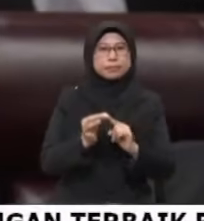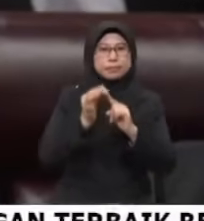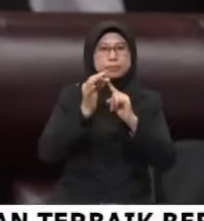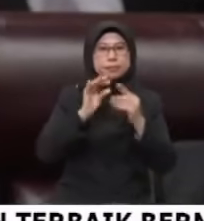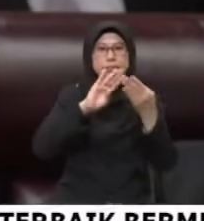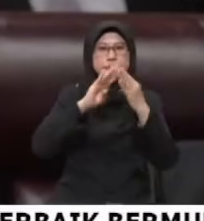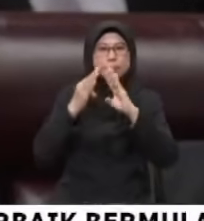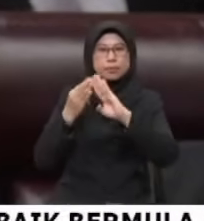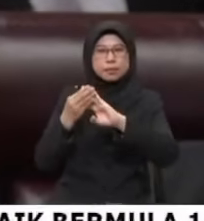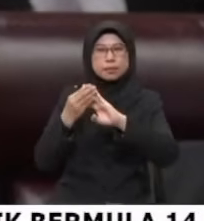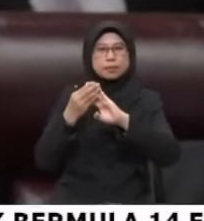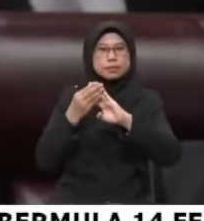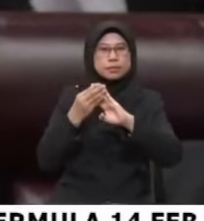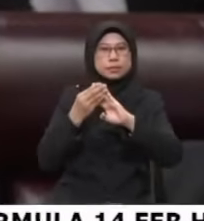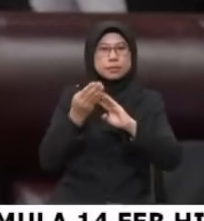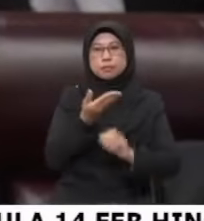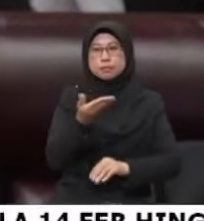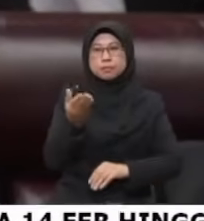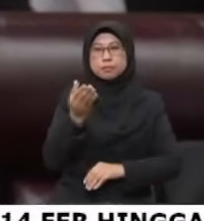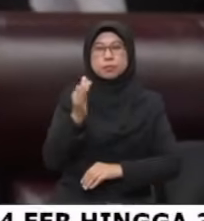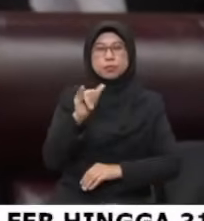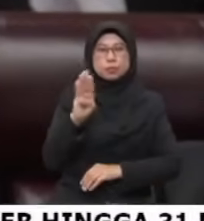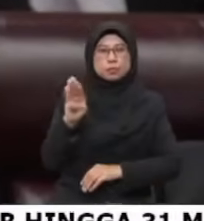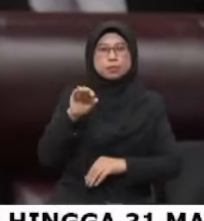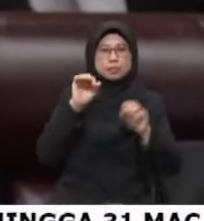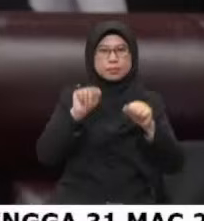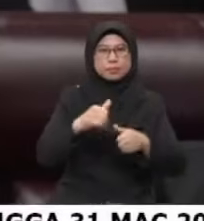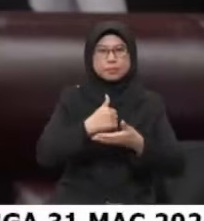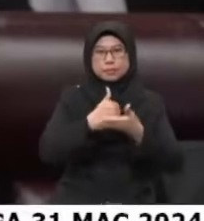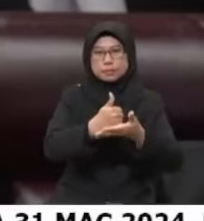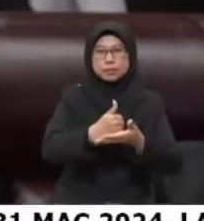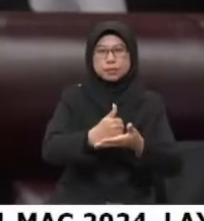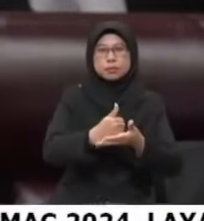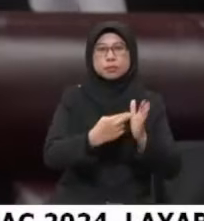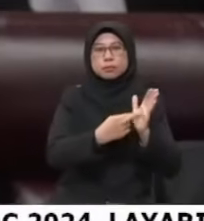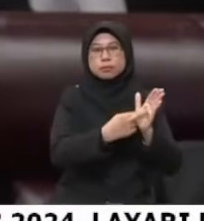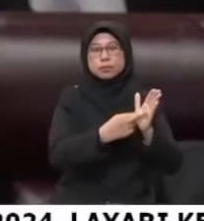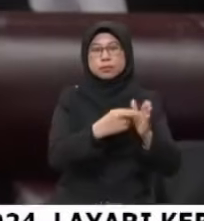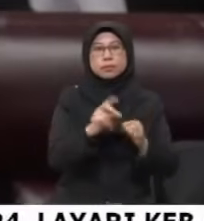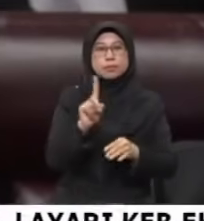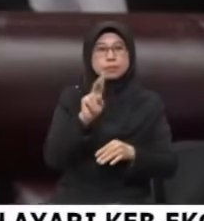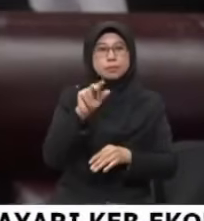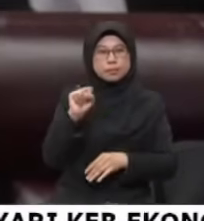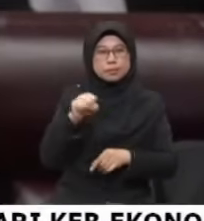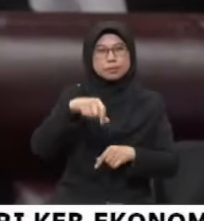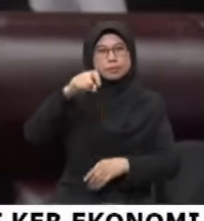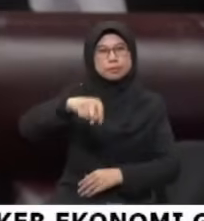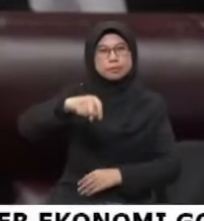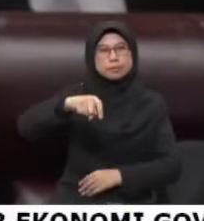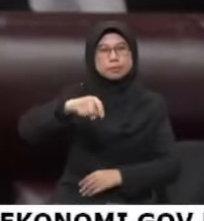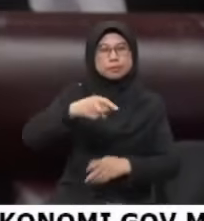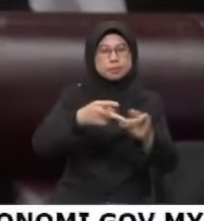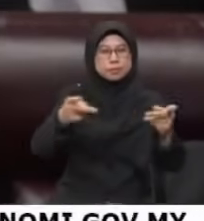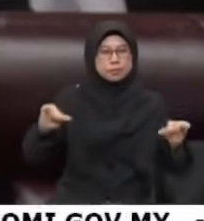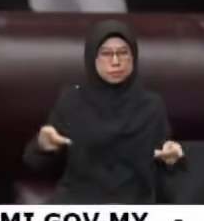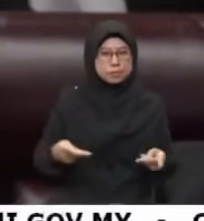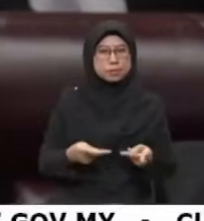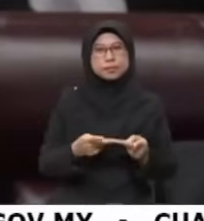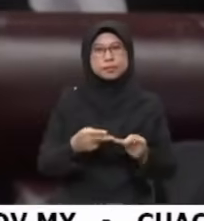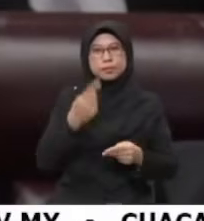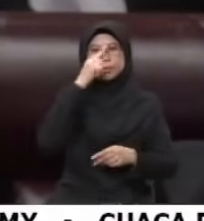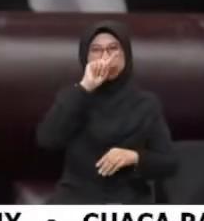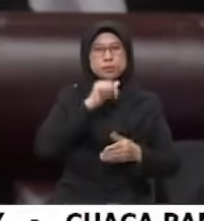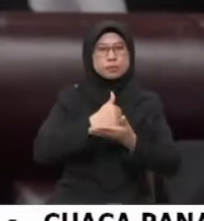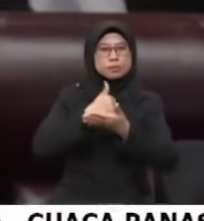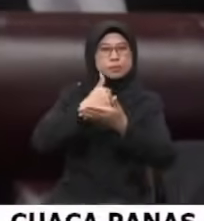komuniti termasuklah ahli-ahli yang berhormat sendiri boleh membantu untuk merujuk mana-mana kes yang berkeperluan di kawasan masing-masing untuk